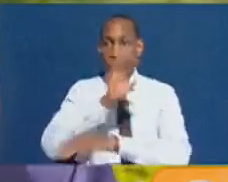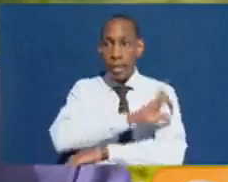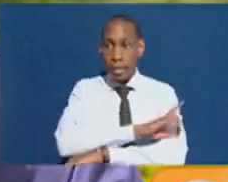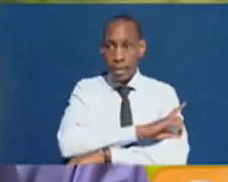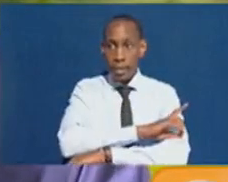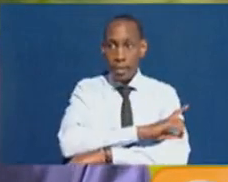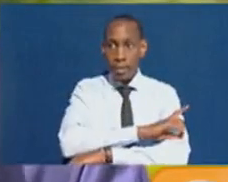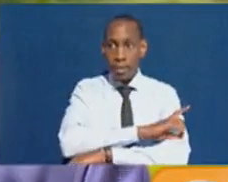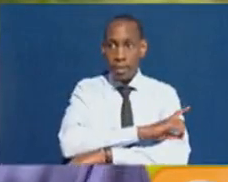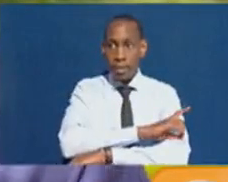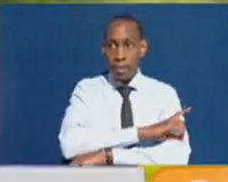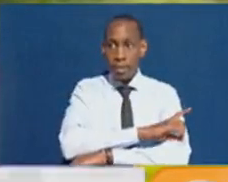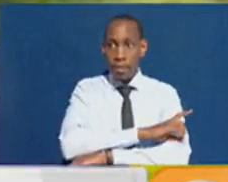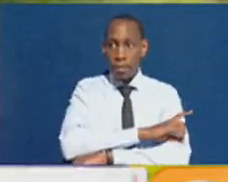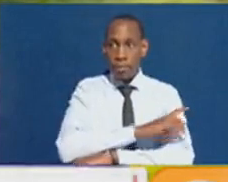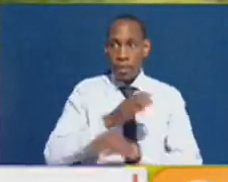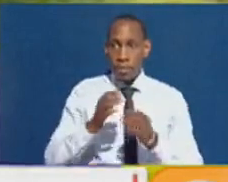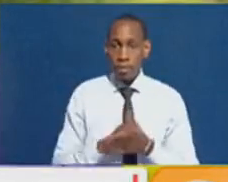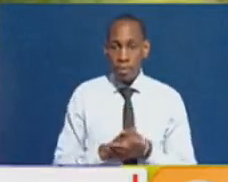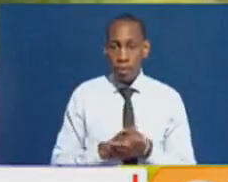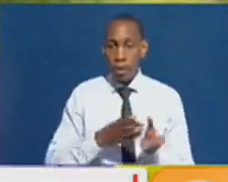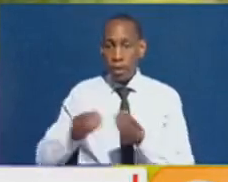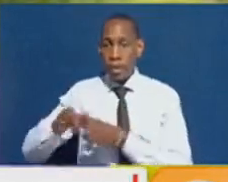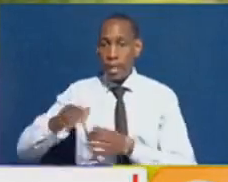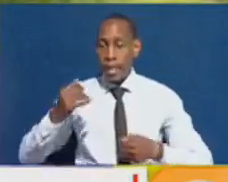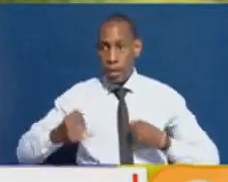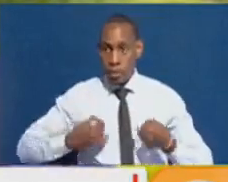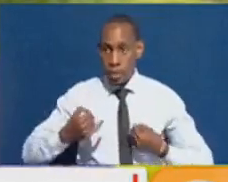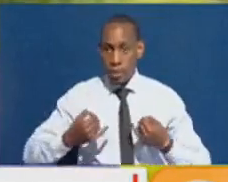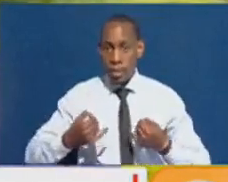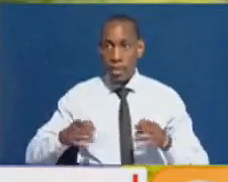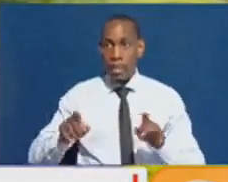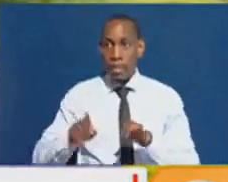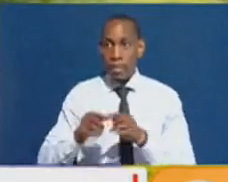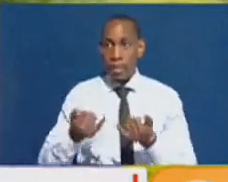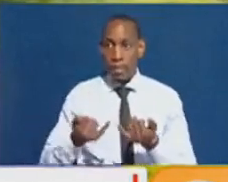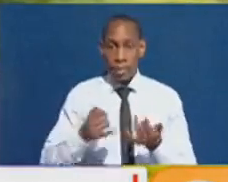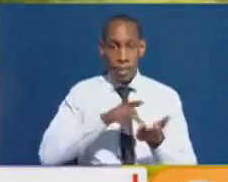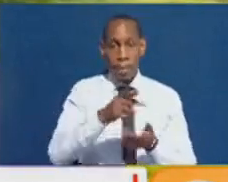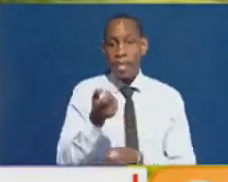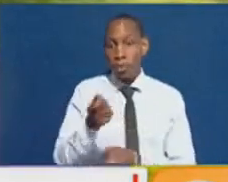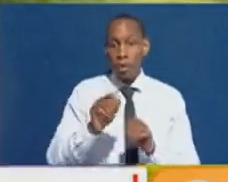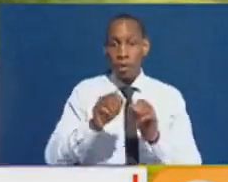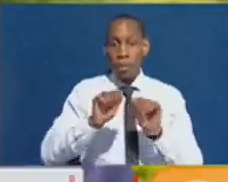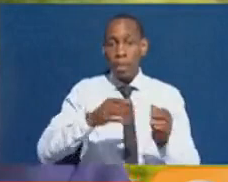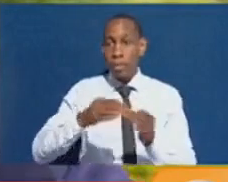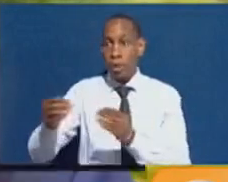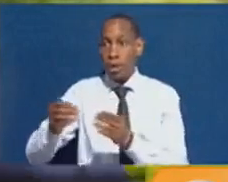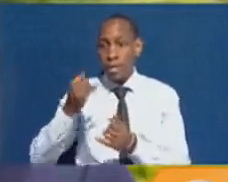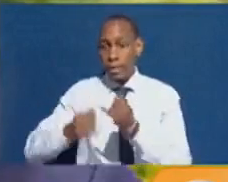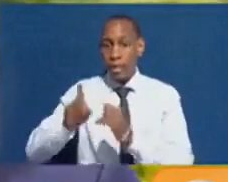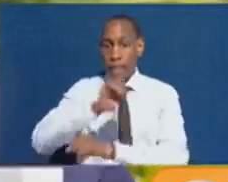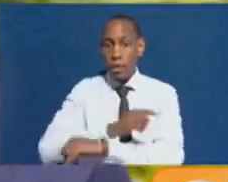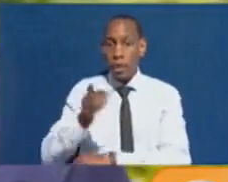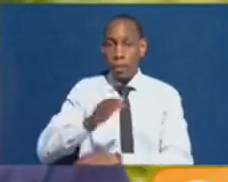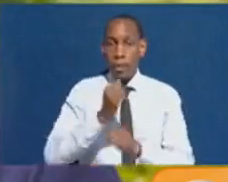kupeleka watoi mahali fulani wajienjoy. Eh? Atakani kakiru tatoa tu waende juni siku ya mwisho warudi wafanye